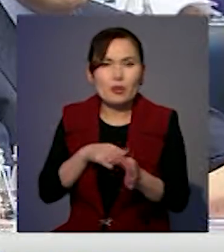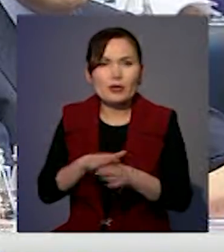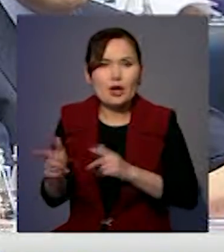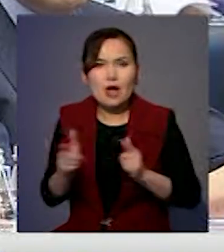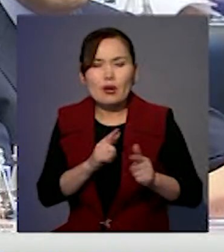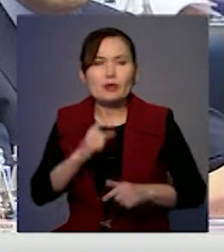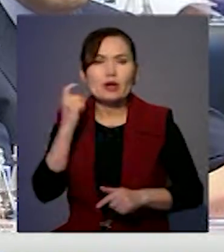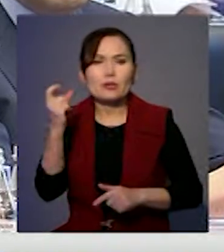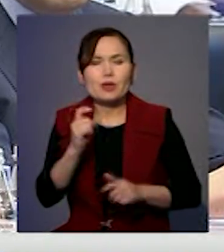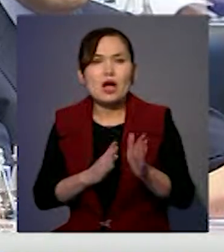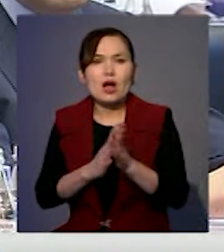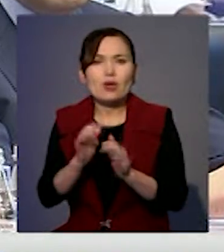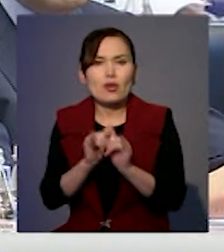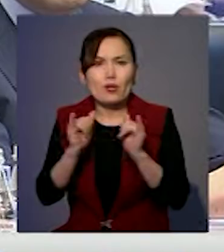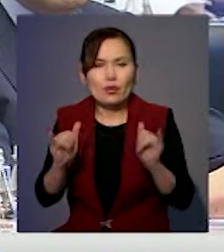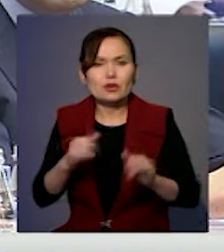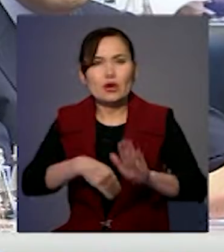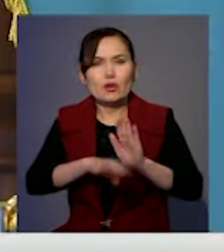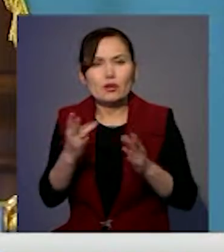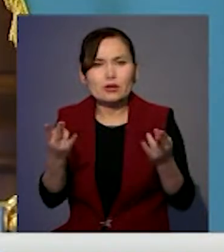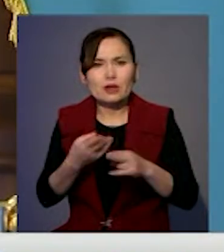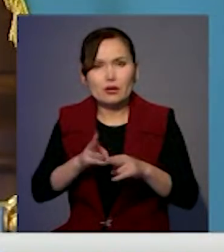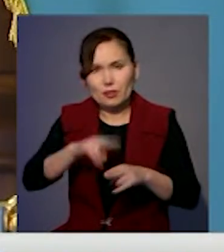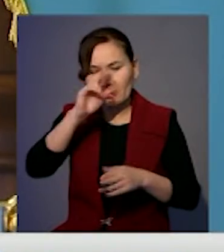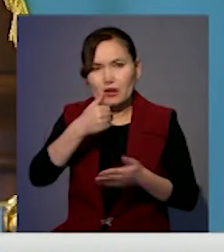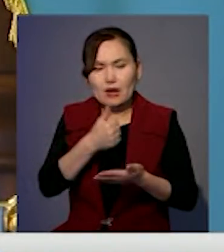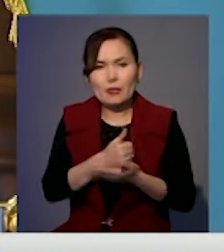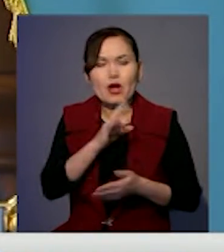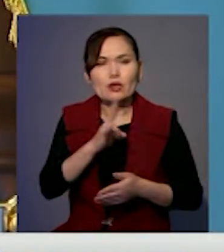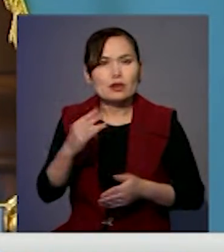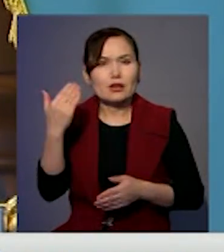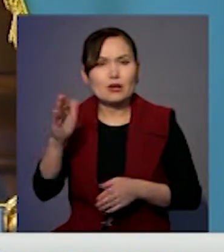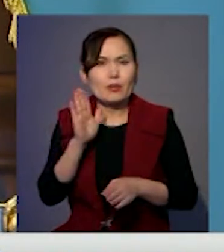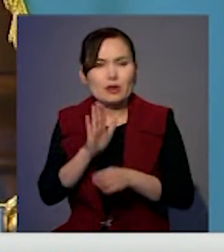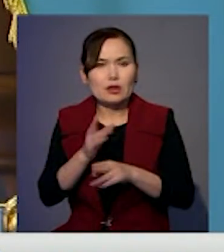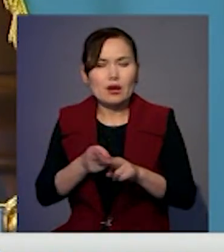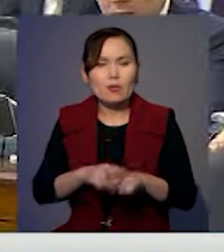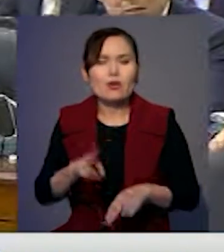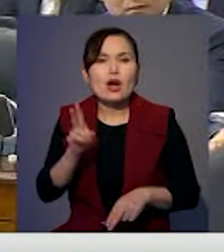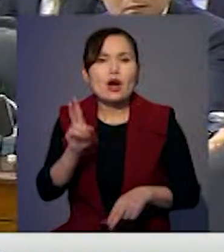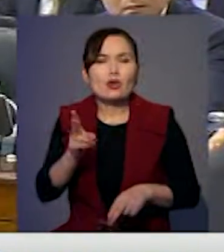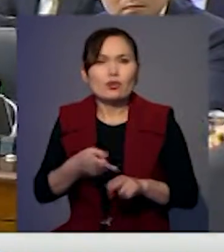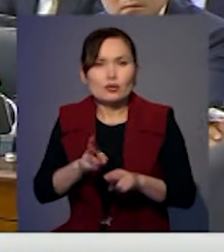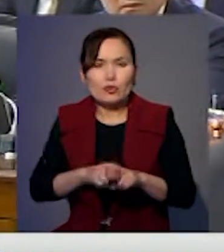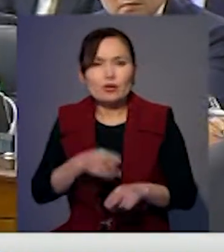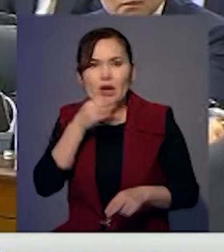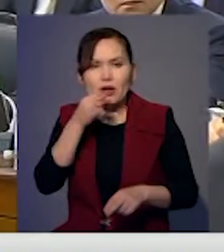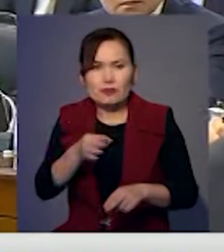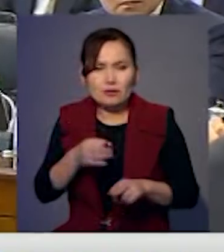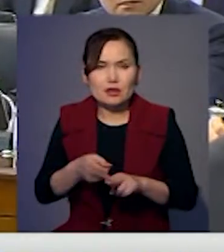болып, экономикалық өсімді төмендетпеу. Мемлекет басшысы осыны тапсыра келе, жауаптылардың жұмысына баға